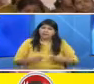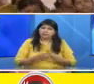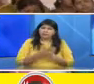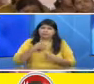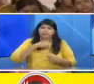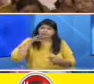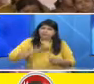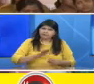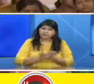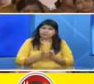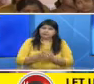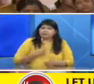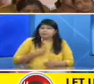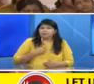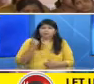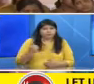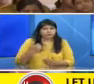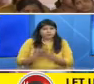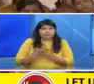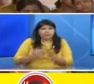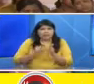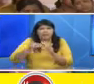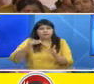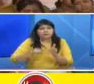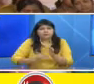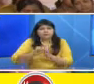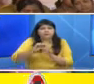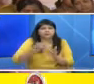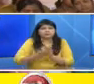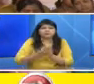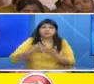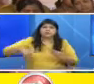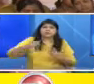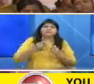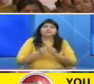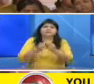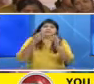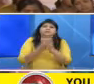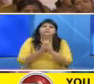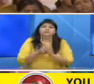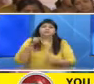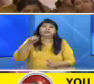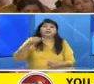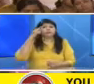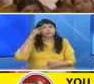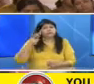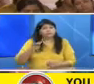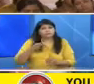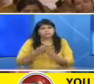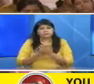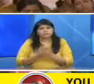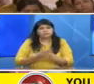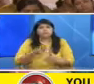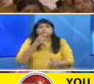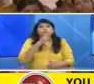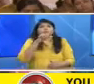है, आत्मविश्वास के साथ चल पड़े। मेरे प्यारे देशवासियों, आप सभी को याद होगा कि